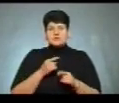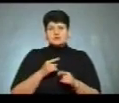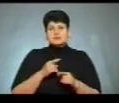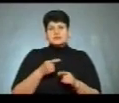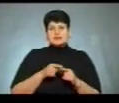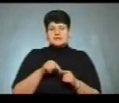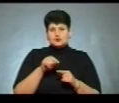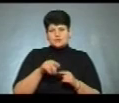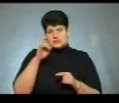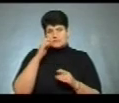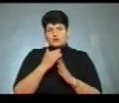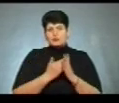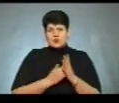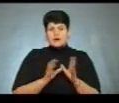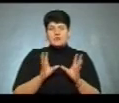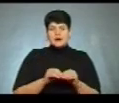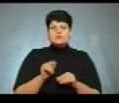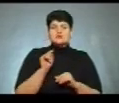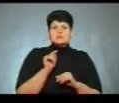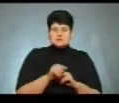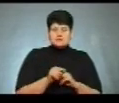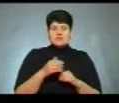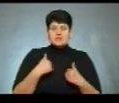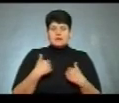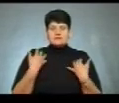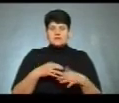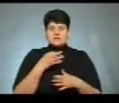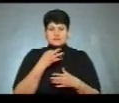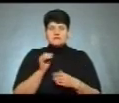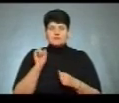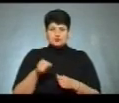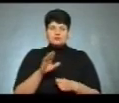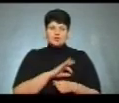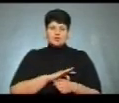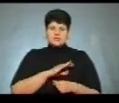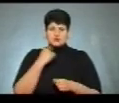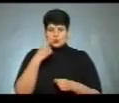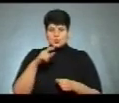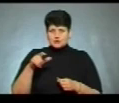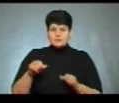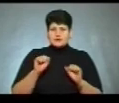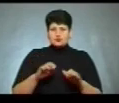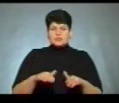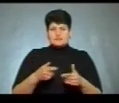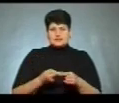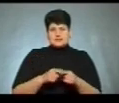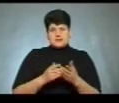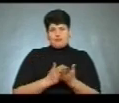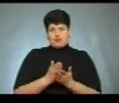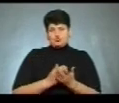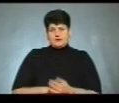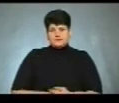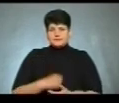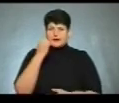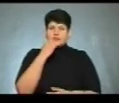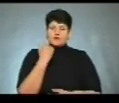державної програми. Разом з тим, і так як я сказав, це можуть бути юридичні особи, підприємства, які можуть надавати такі послуги. Тож